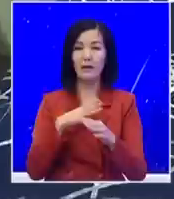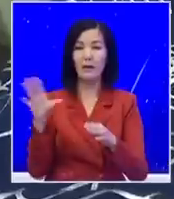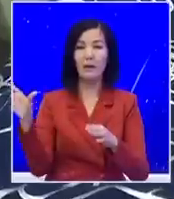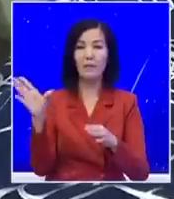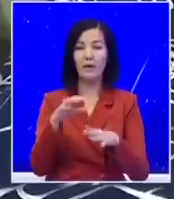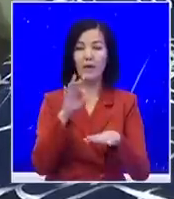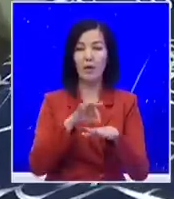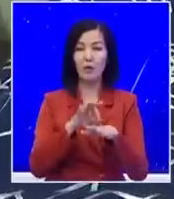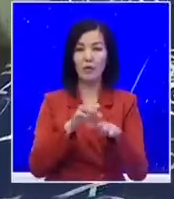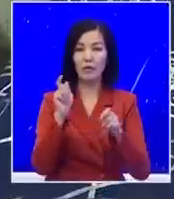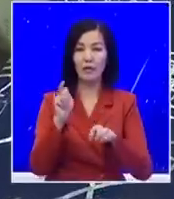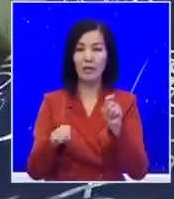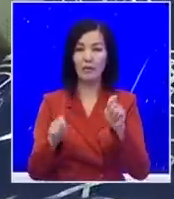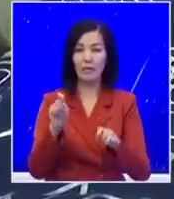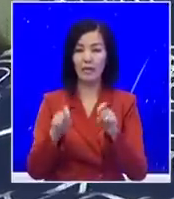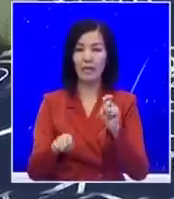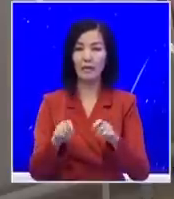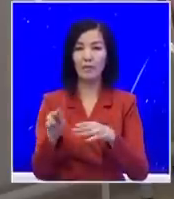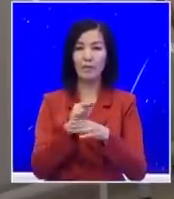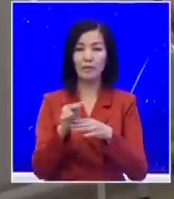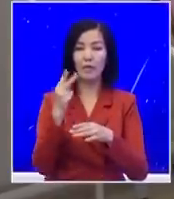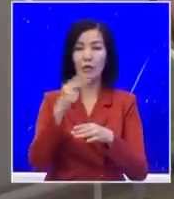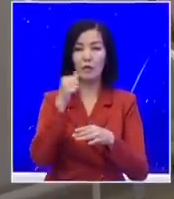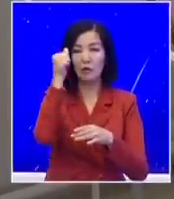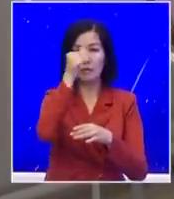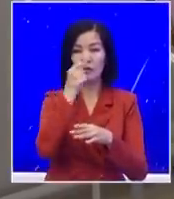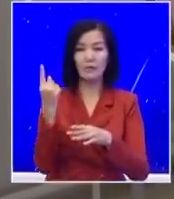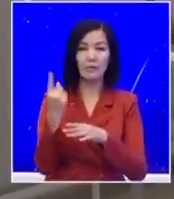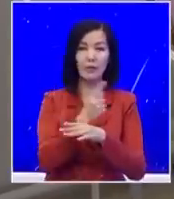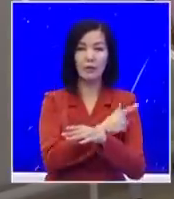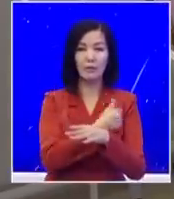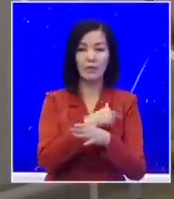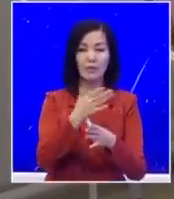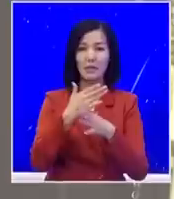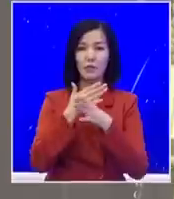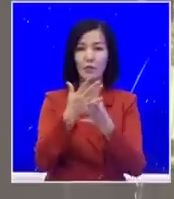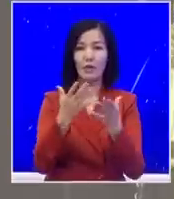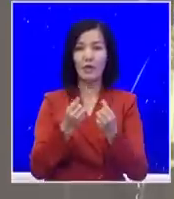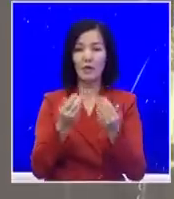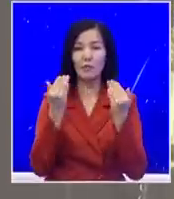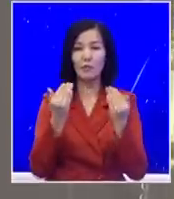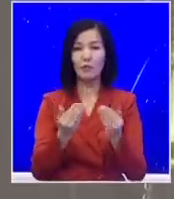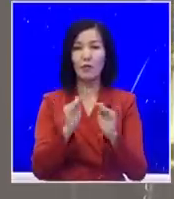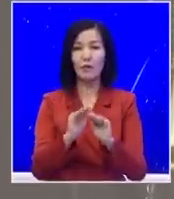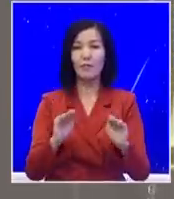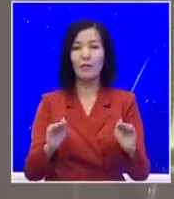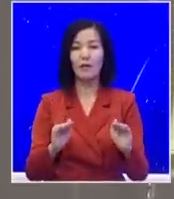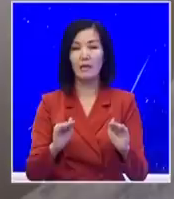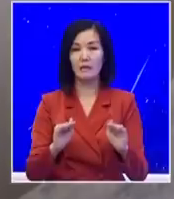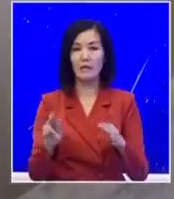аймағынан науқастар келіп, ем алады. Тіпті 20 жыл ішінде алғашқы медициналық көмек алған адамдардың бүгінде балалары да